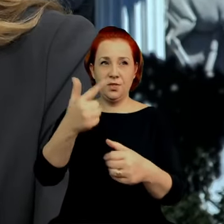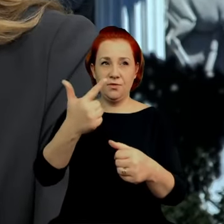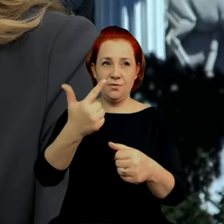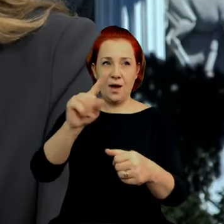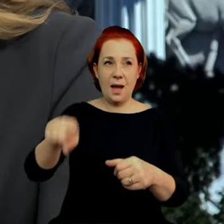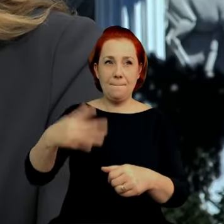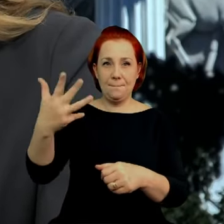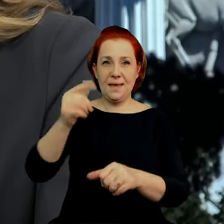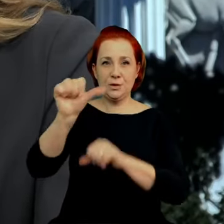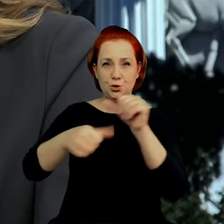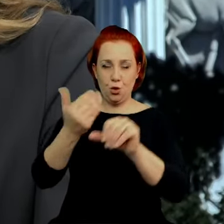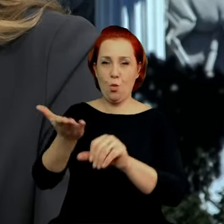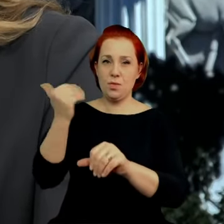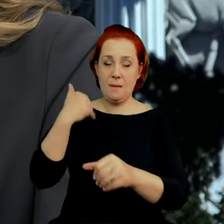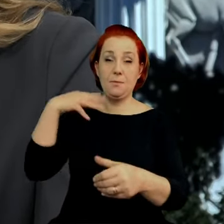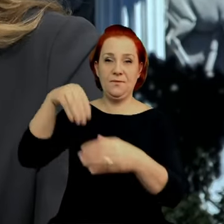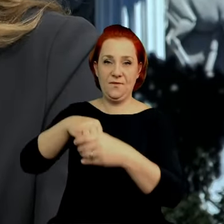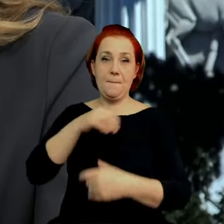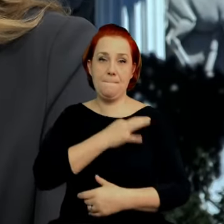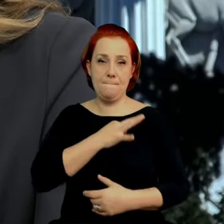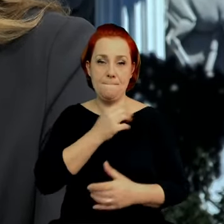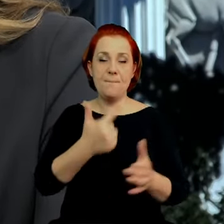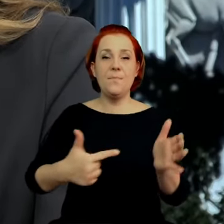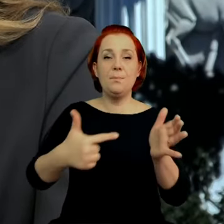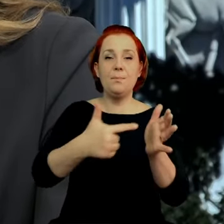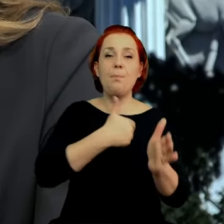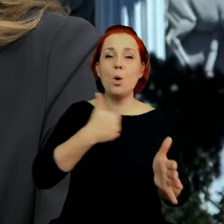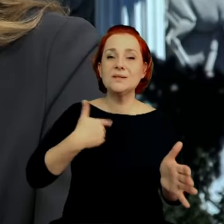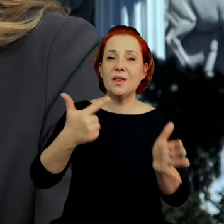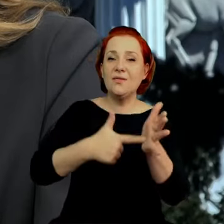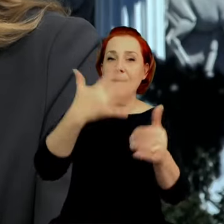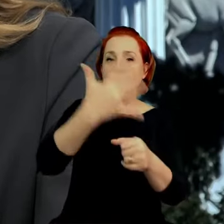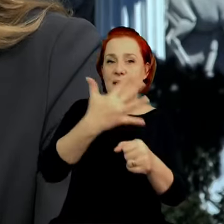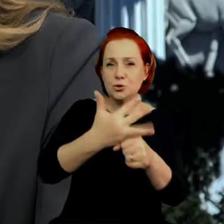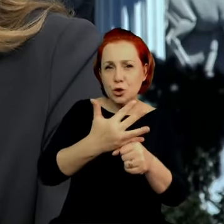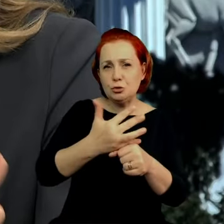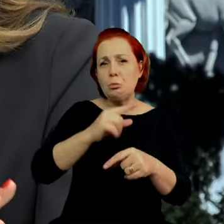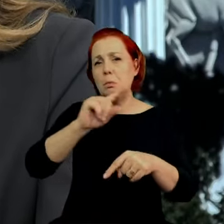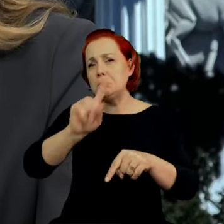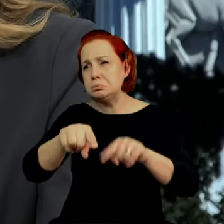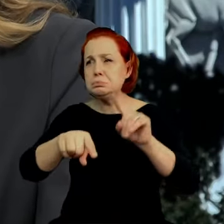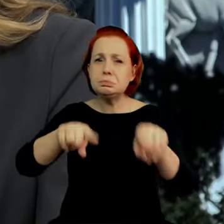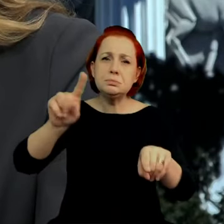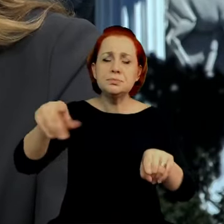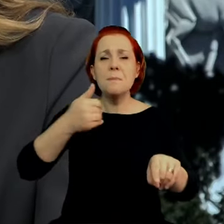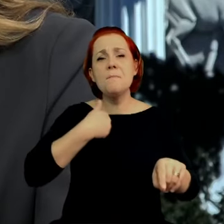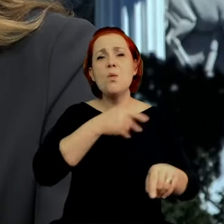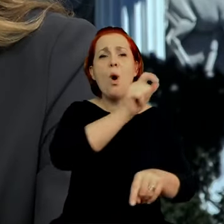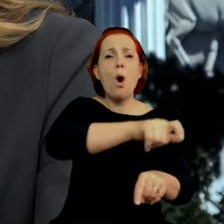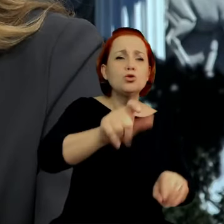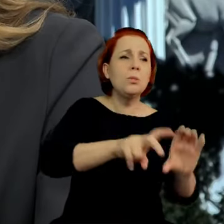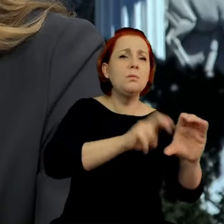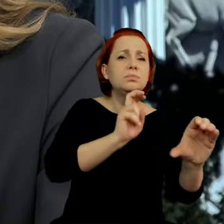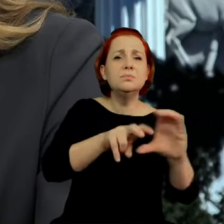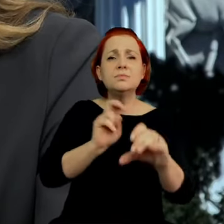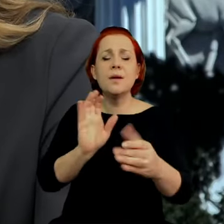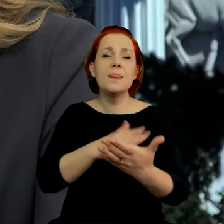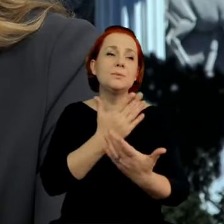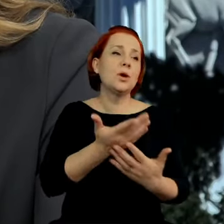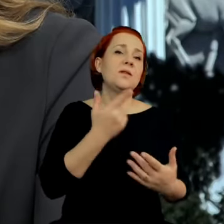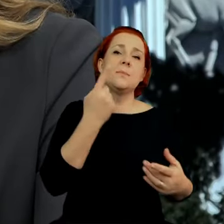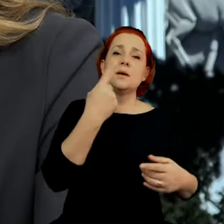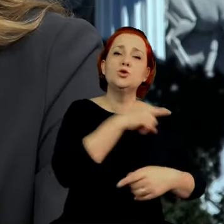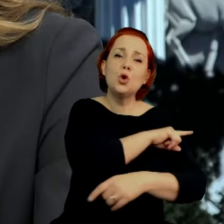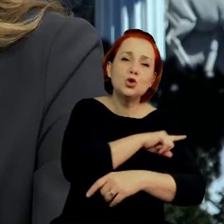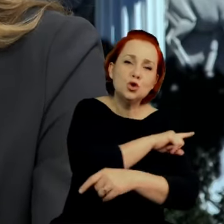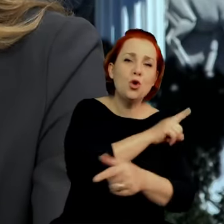temu, z Polski 2050 co jakiś czas były jakieś odejścia, tak? A to gdzieś tam w Sosnowcu odeszli działacze, a to ktoś rzeczywiście się z